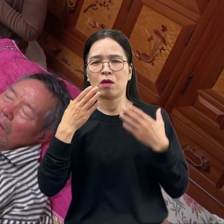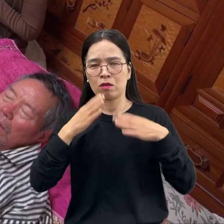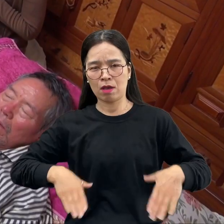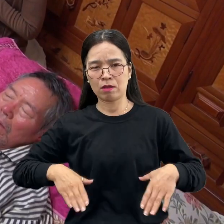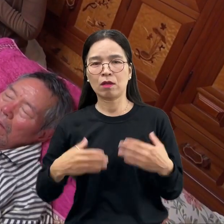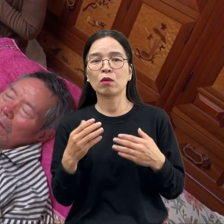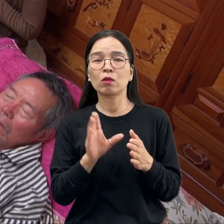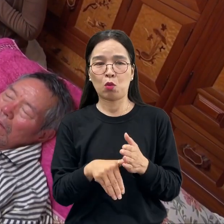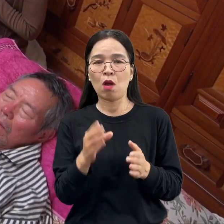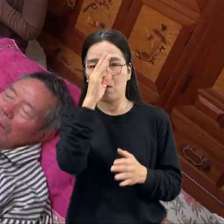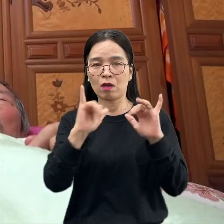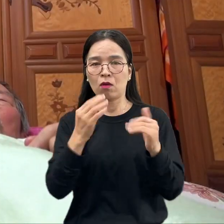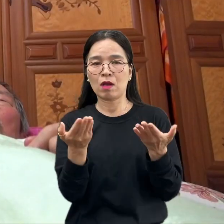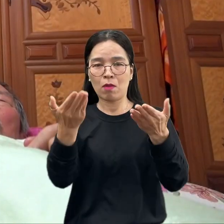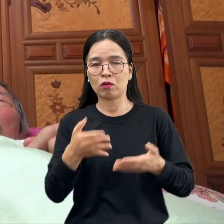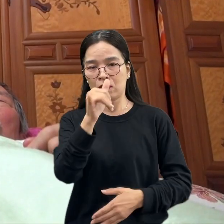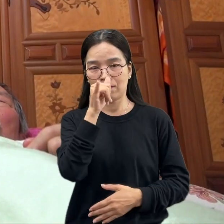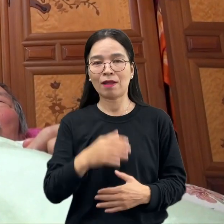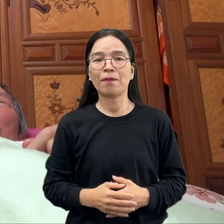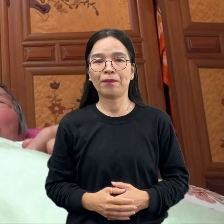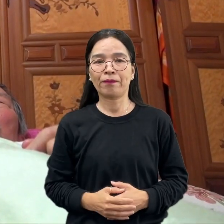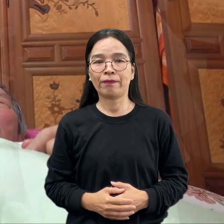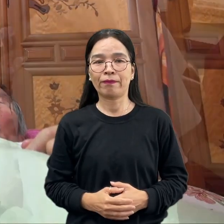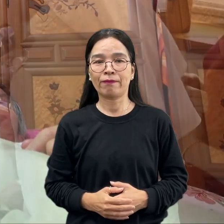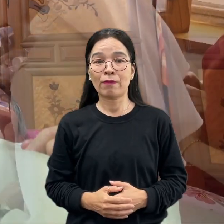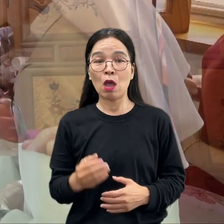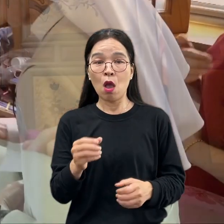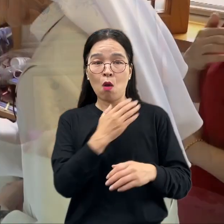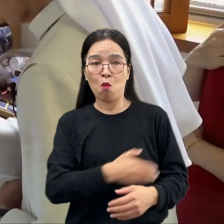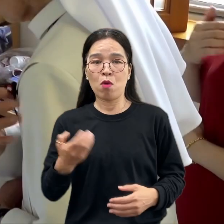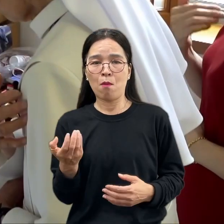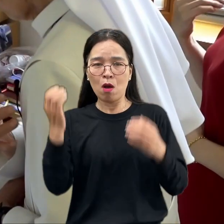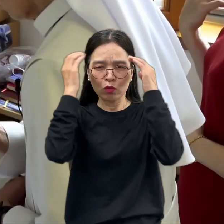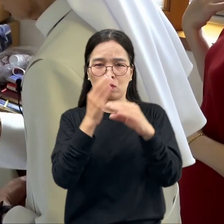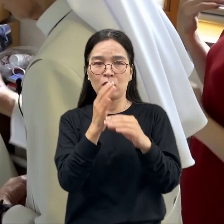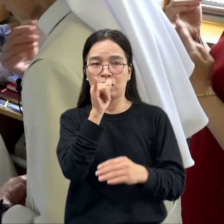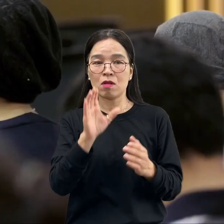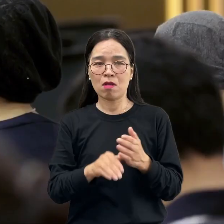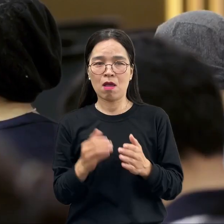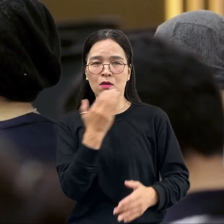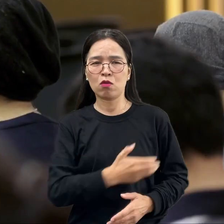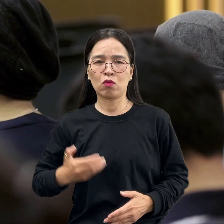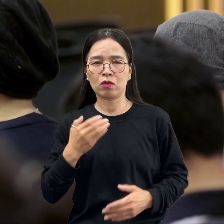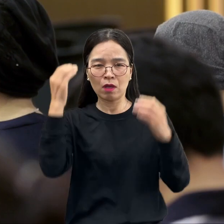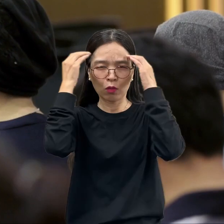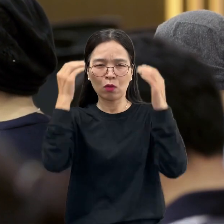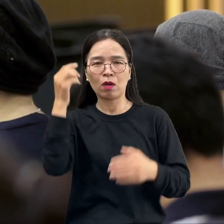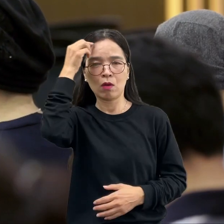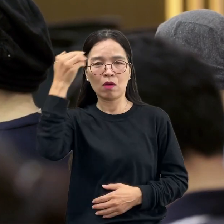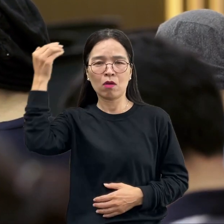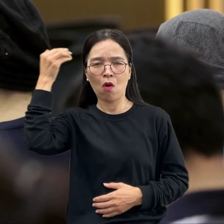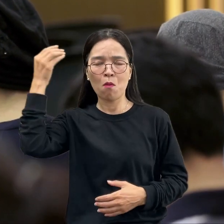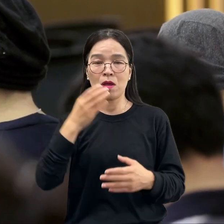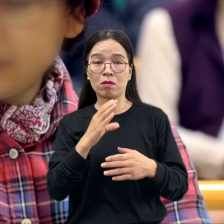급격히 쇠약해지는 경우에도 병자성사를 받을 수 있습니다. 몸이 아파 고통 중에 있을 때, 육신의